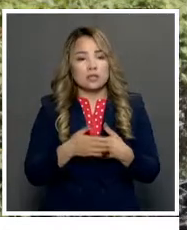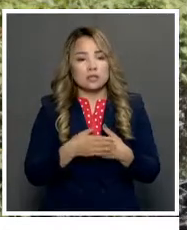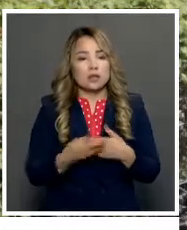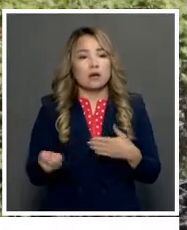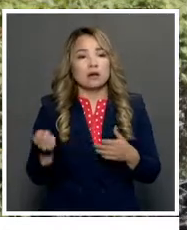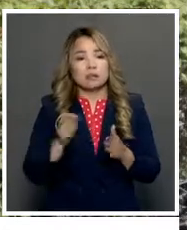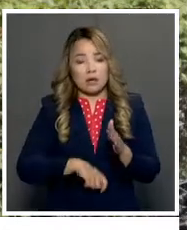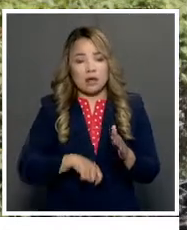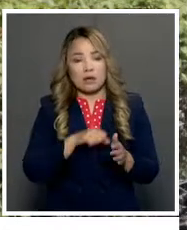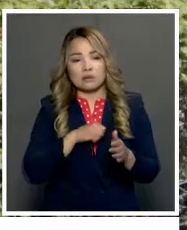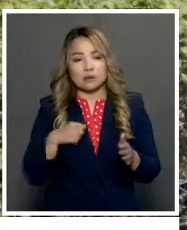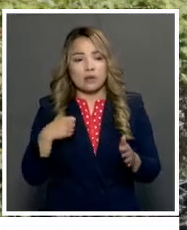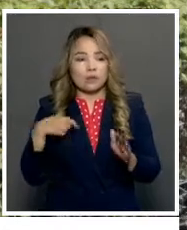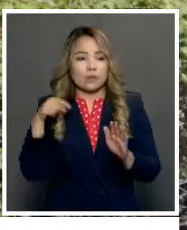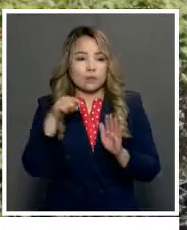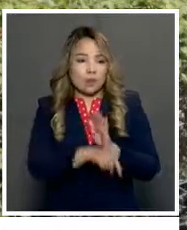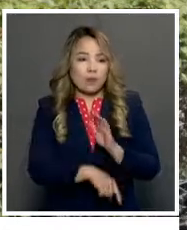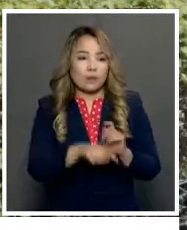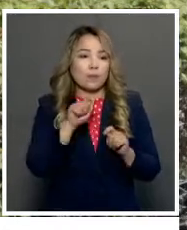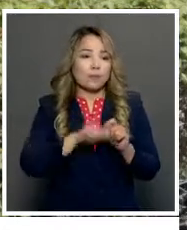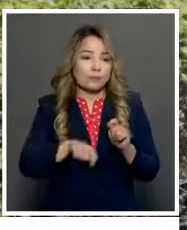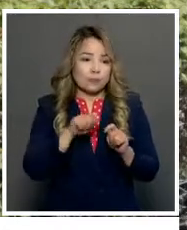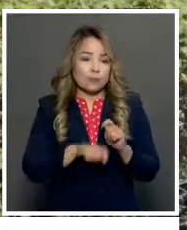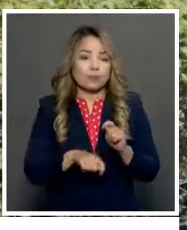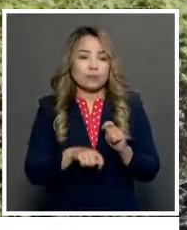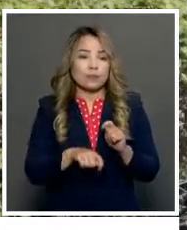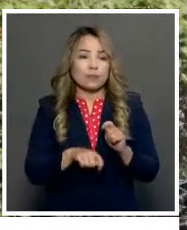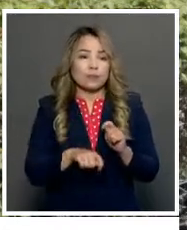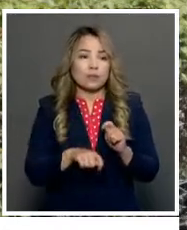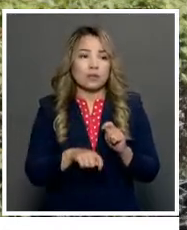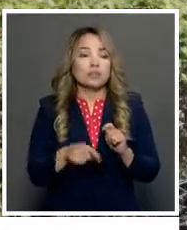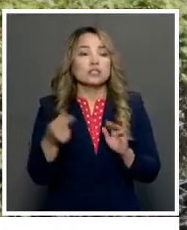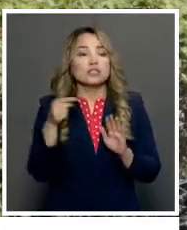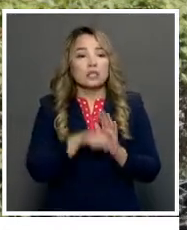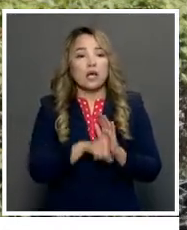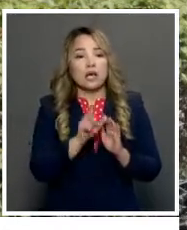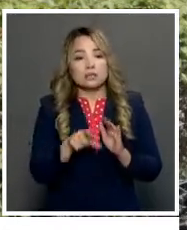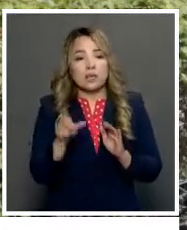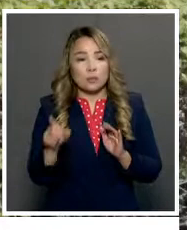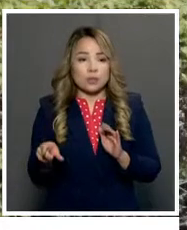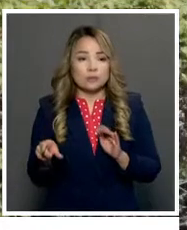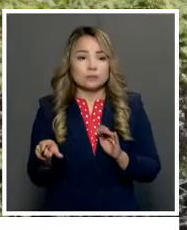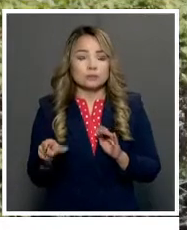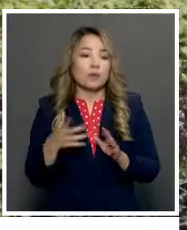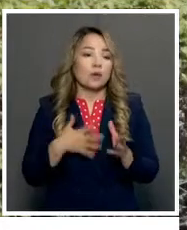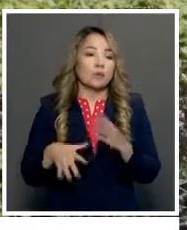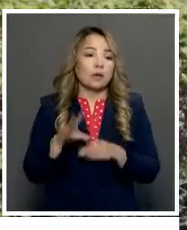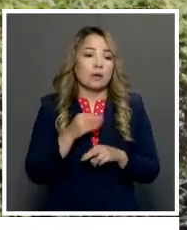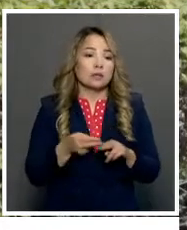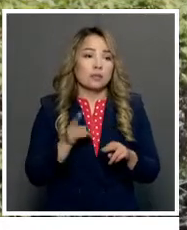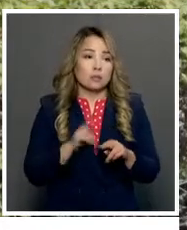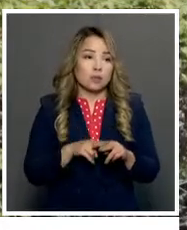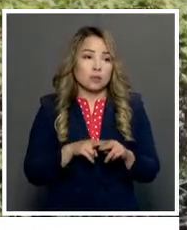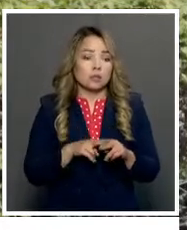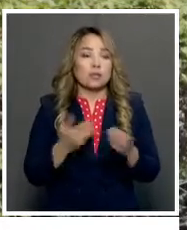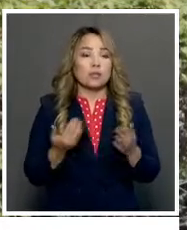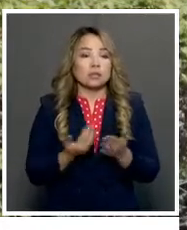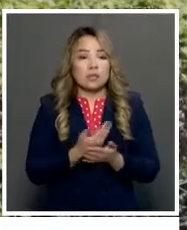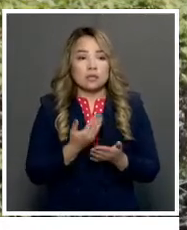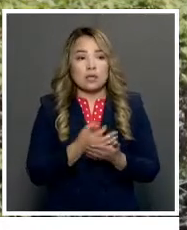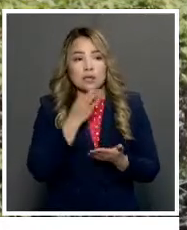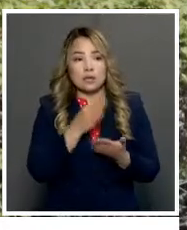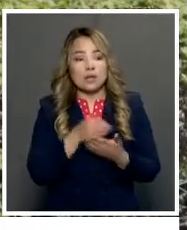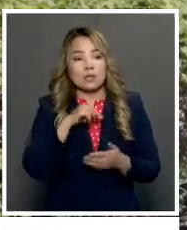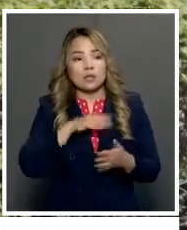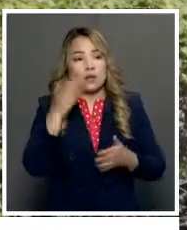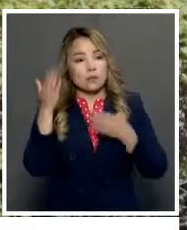еріксіз ашуға тура келді. Өйткені іштегі азаматтардың барлығы туралы,